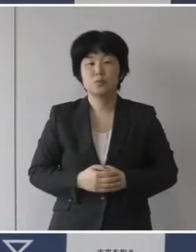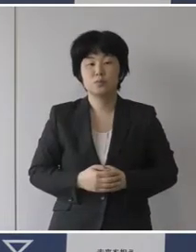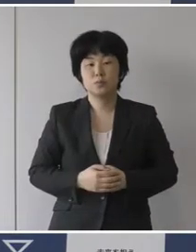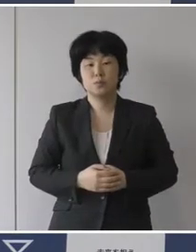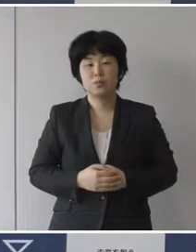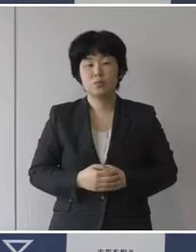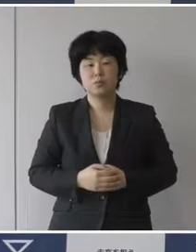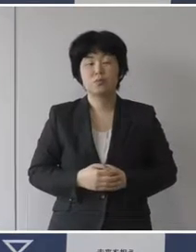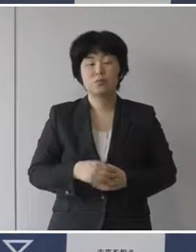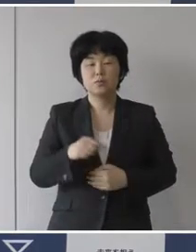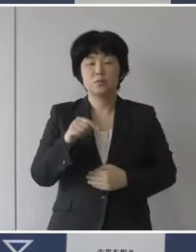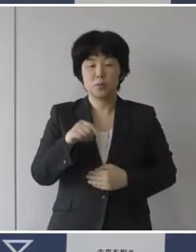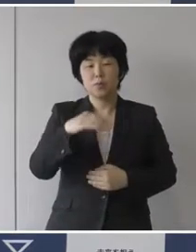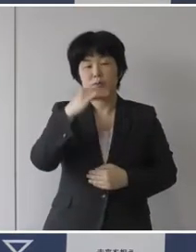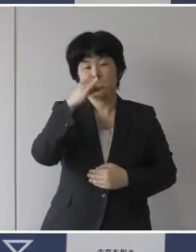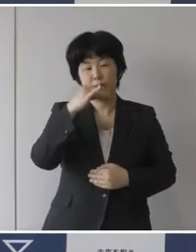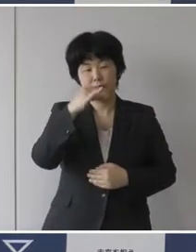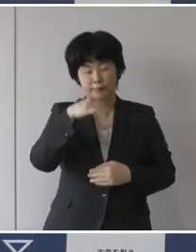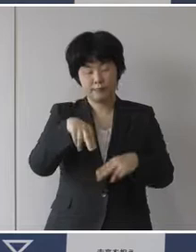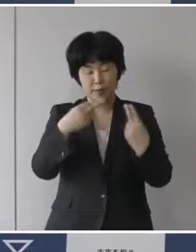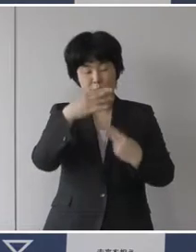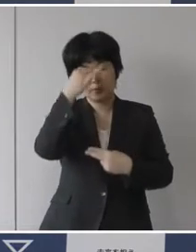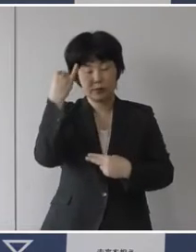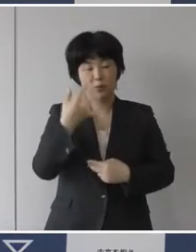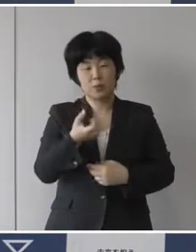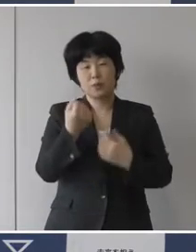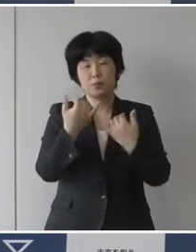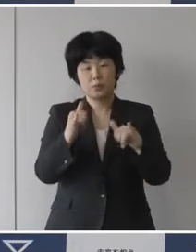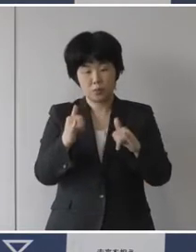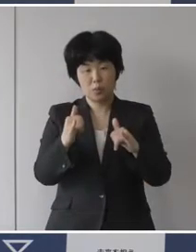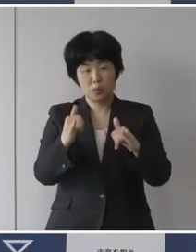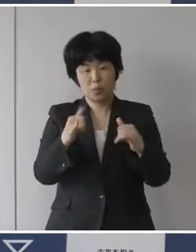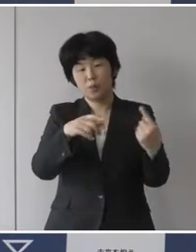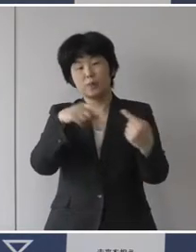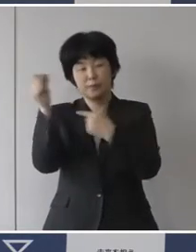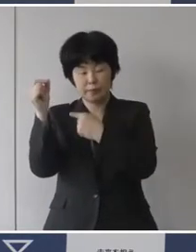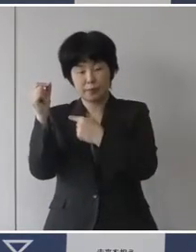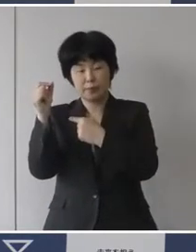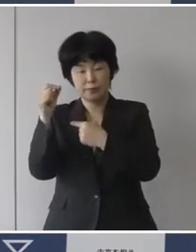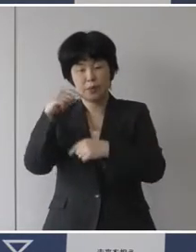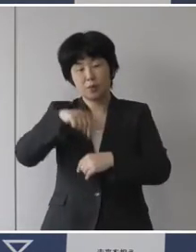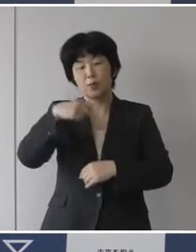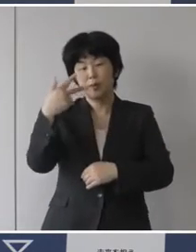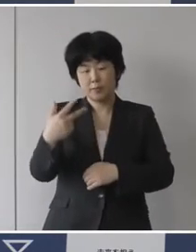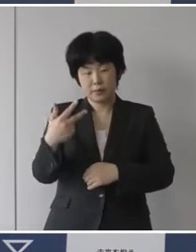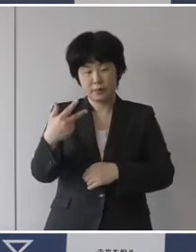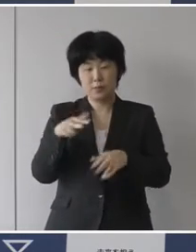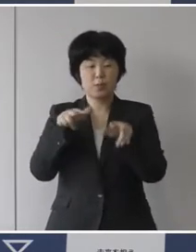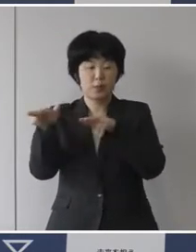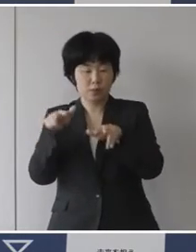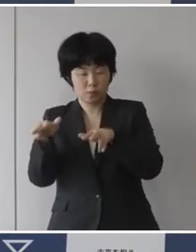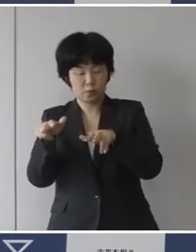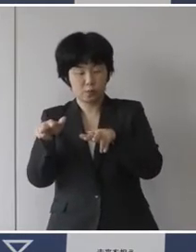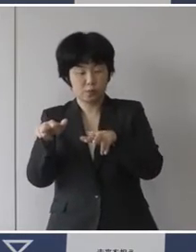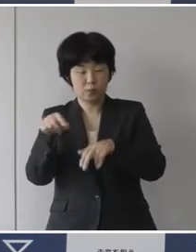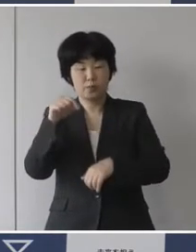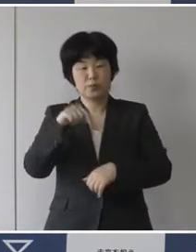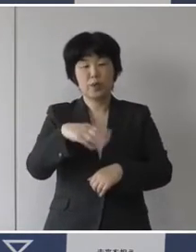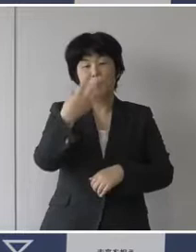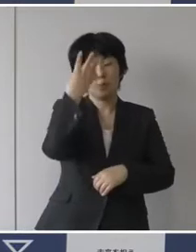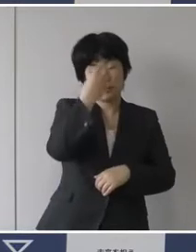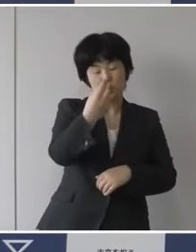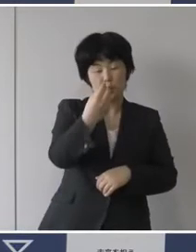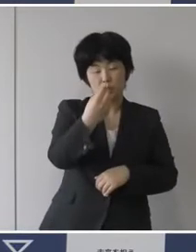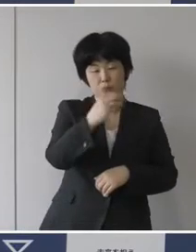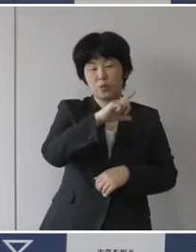々のアドバイスをいただいて、本市の施策や本市の魅力をいろんな 手法で、より